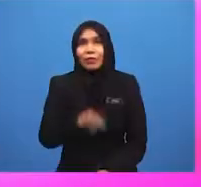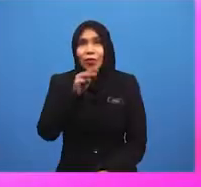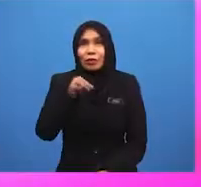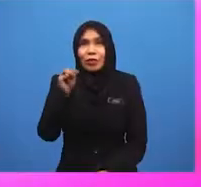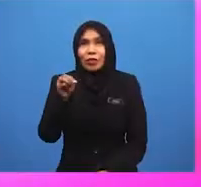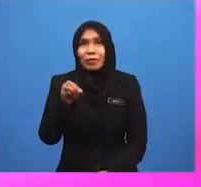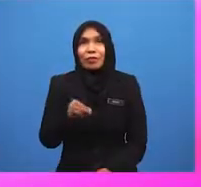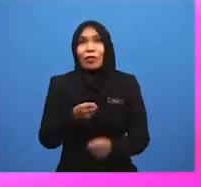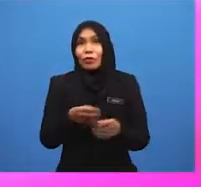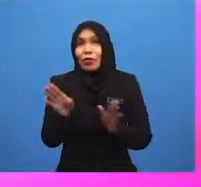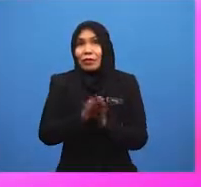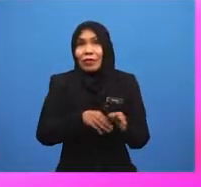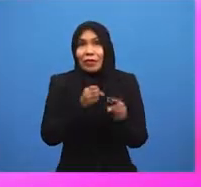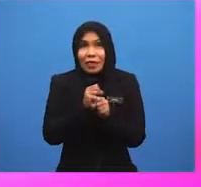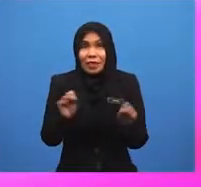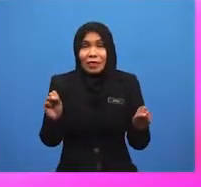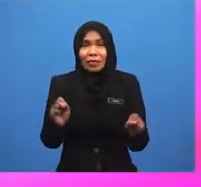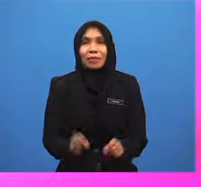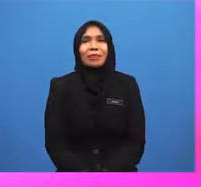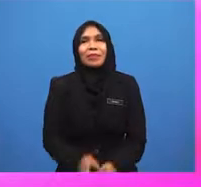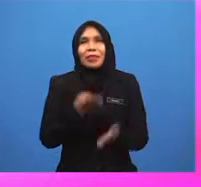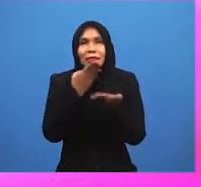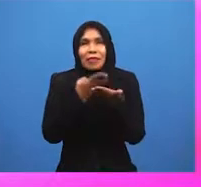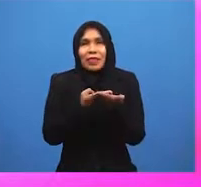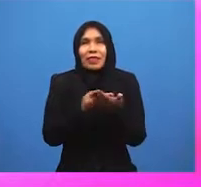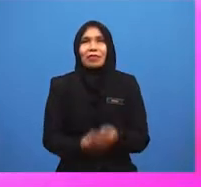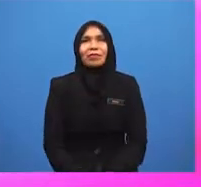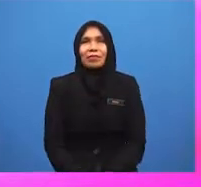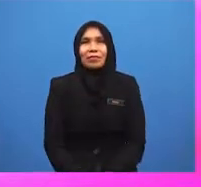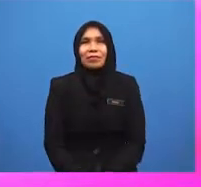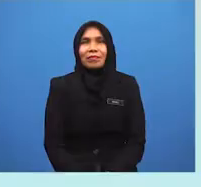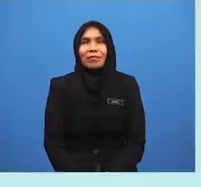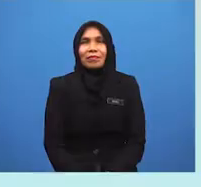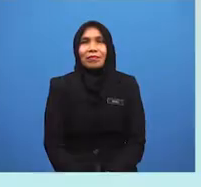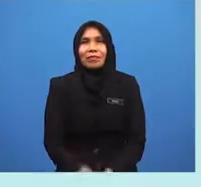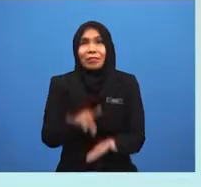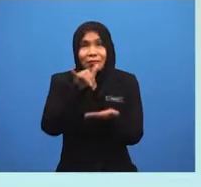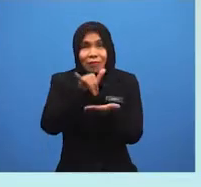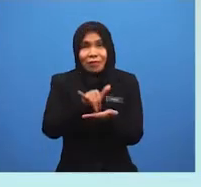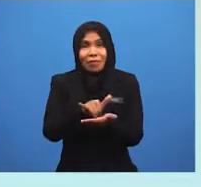Murid-murid sudah bersedia? Baik, situasinya begini.